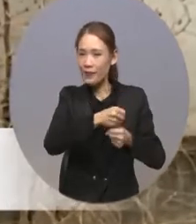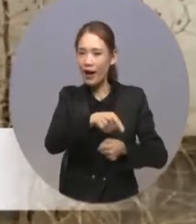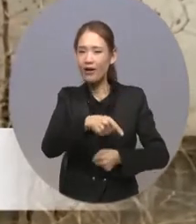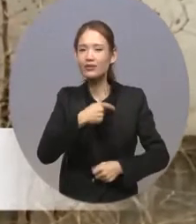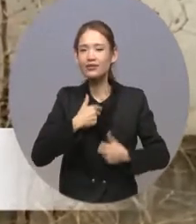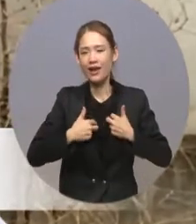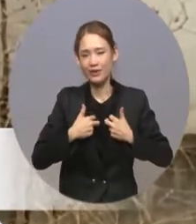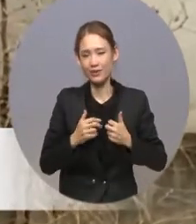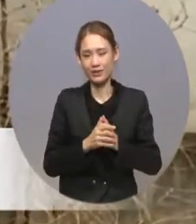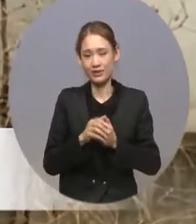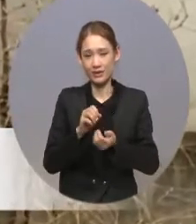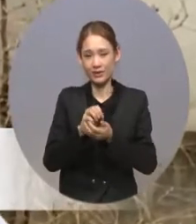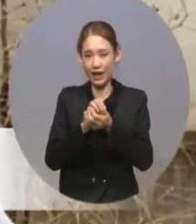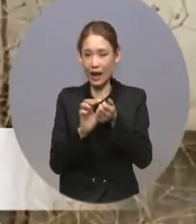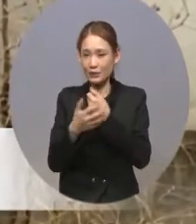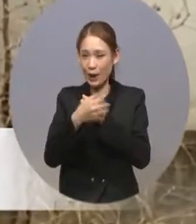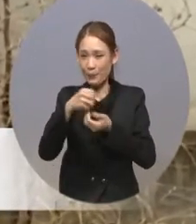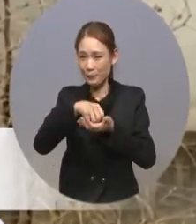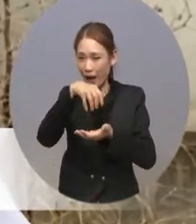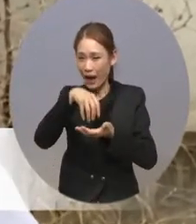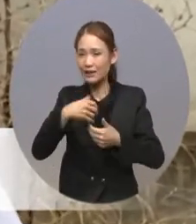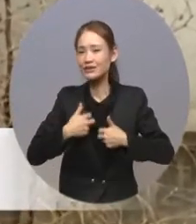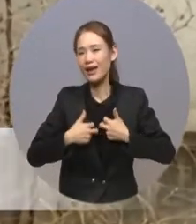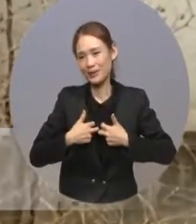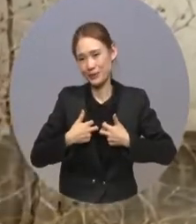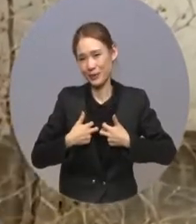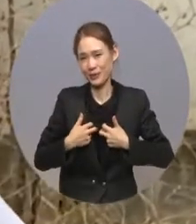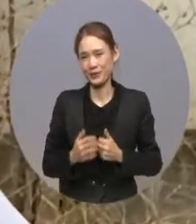재밌었고 그 감자빵 만들어도 너무 재밌습니다.